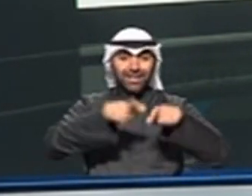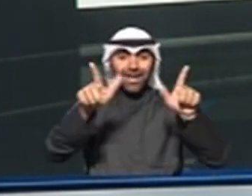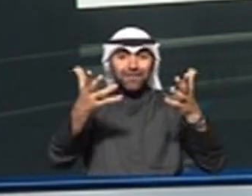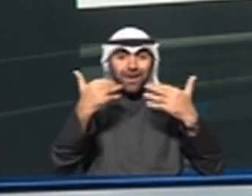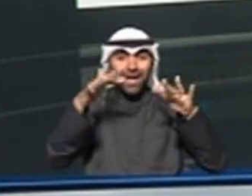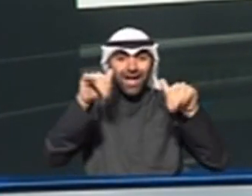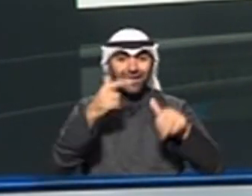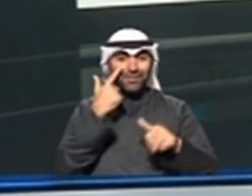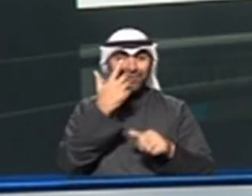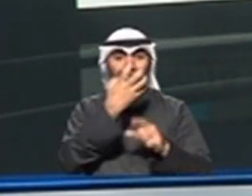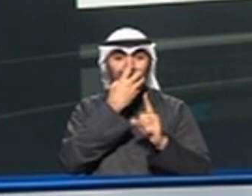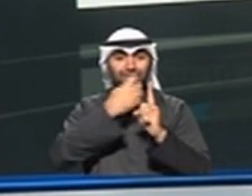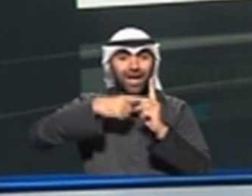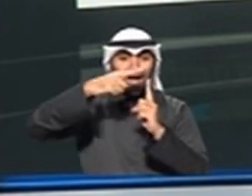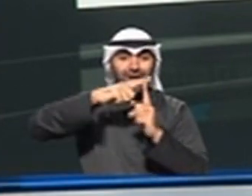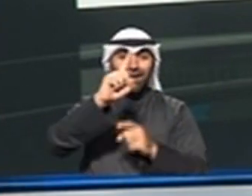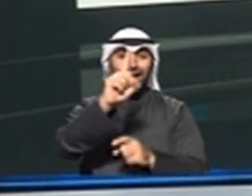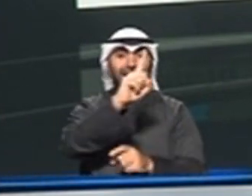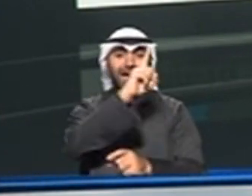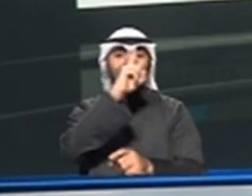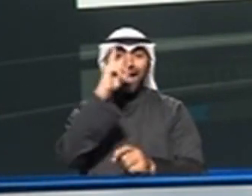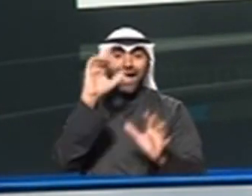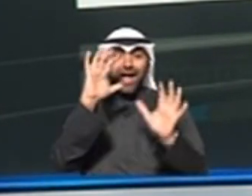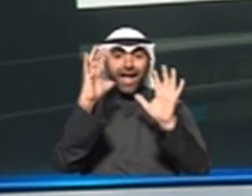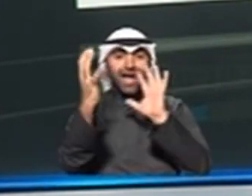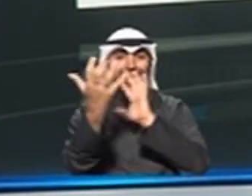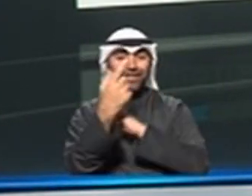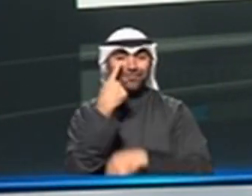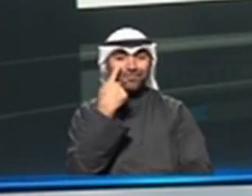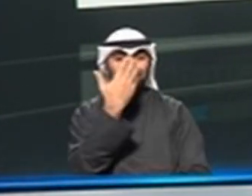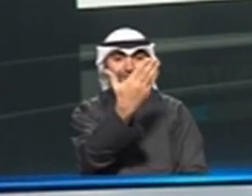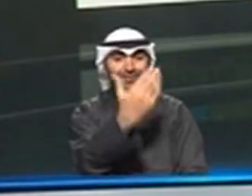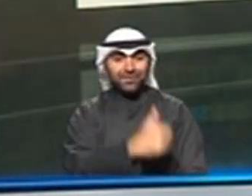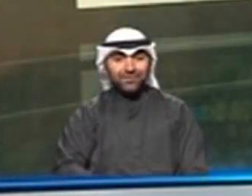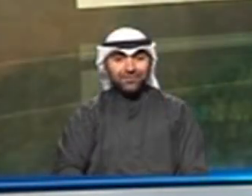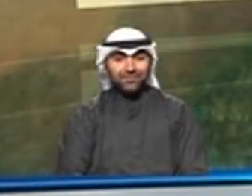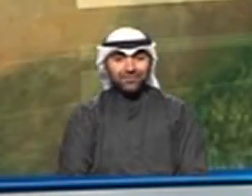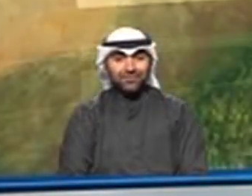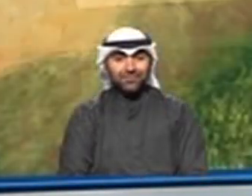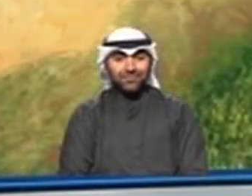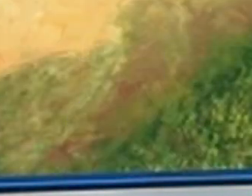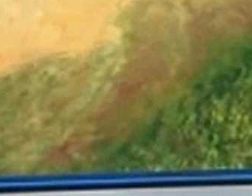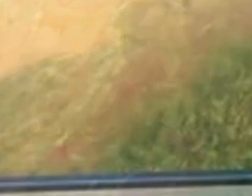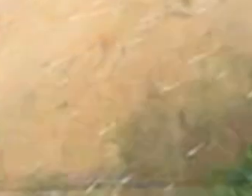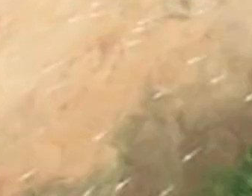نشرتنا الجوية، شكرا على حسن المتابعة، والآن مع درجات الحرارة حول عواصم العالم.